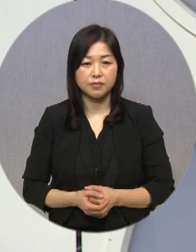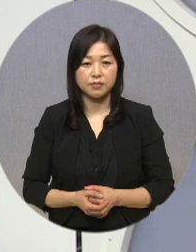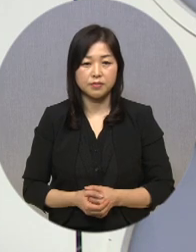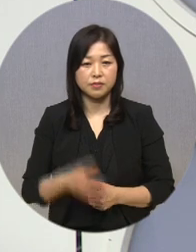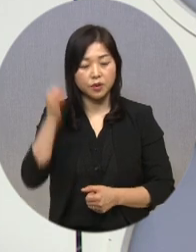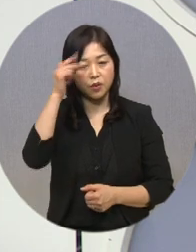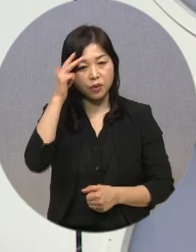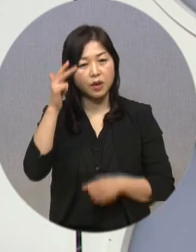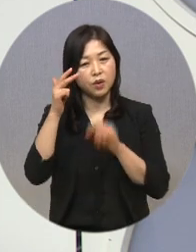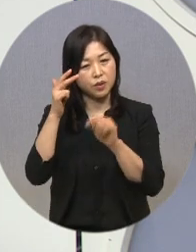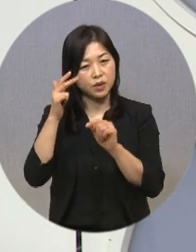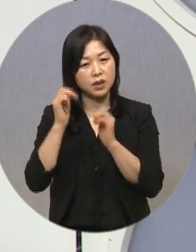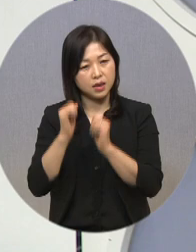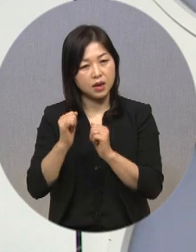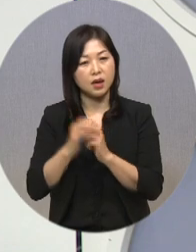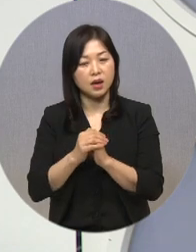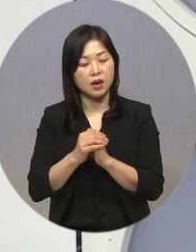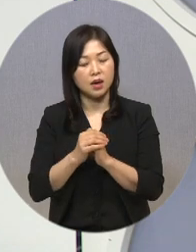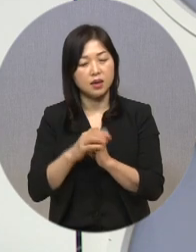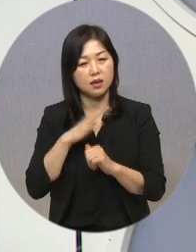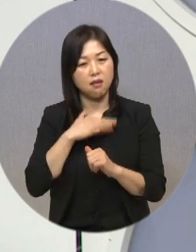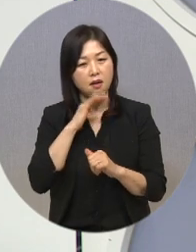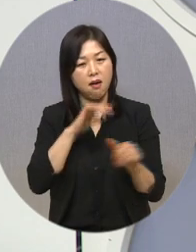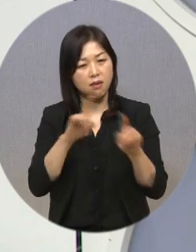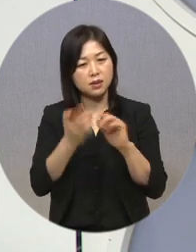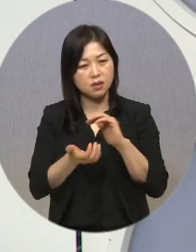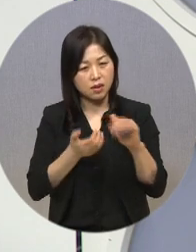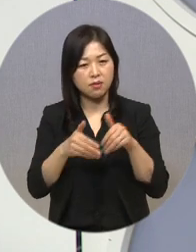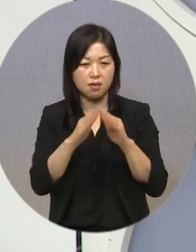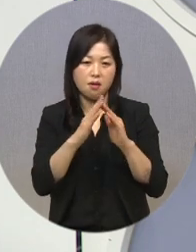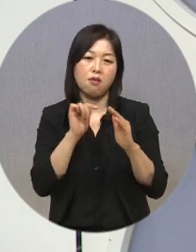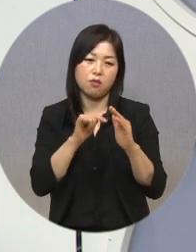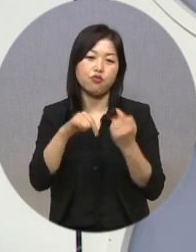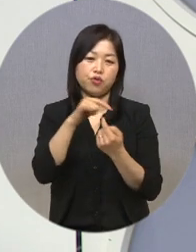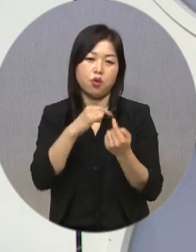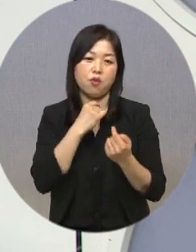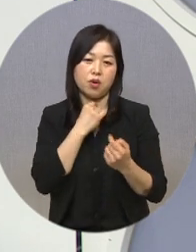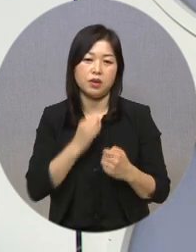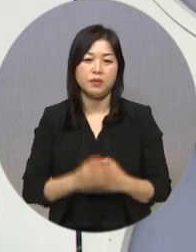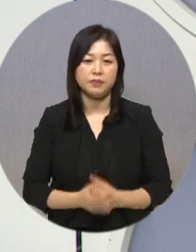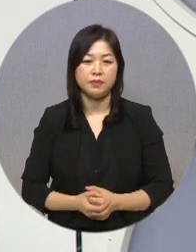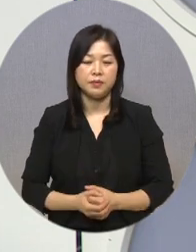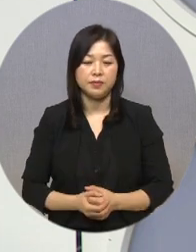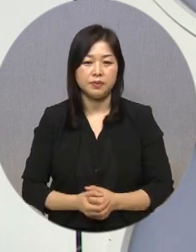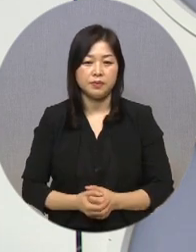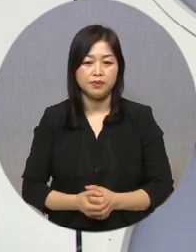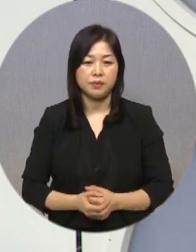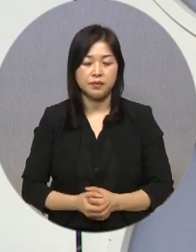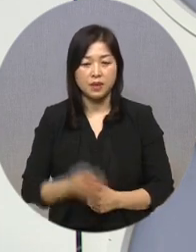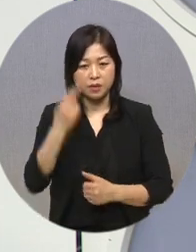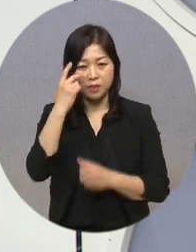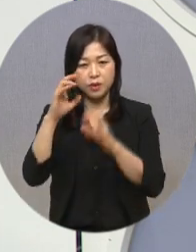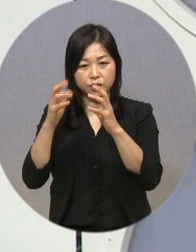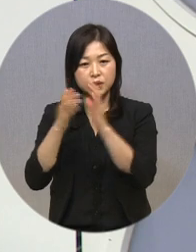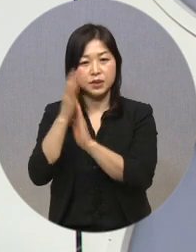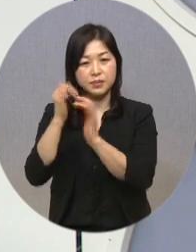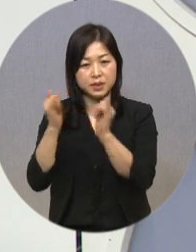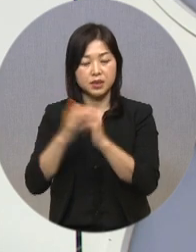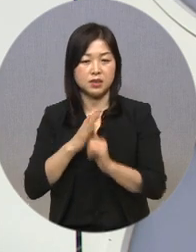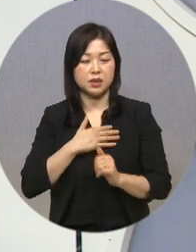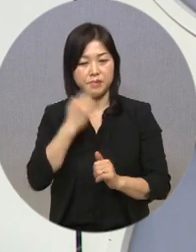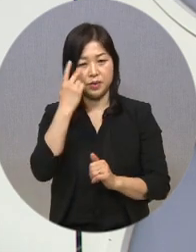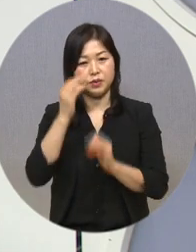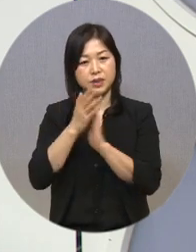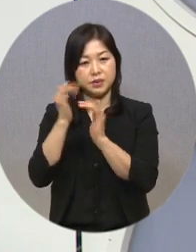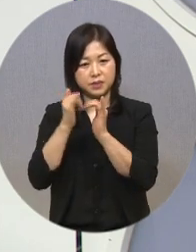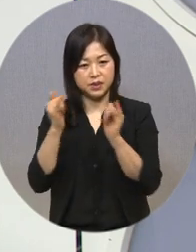가만 까라 더 늦기 전에 뭘 해야겠다. 그게 뭐 있습니까? 뭐 어떻게 미국 시민 아직도 미국 시민인데 뭐